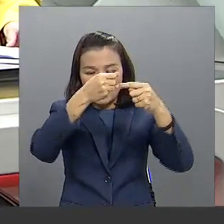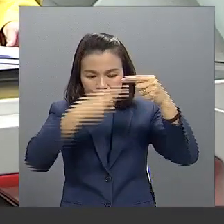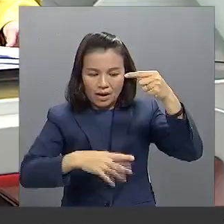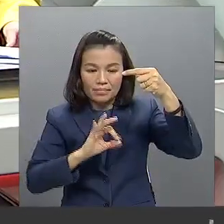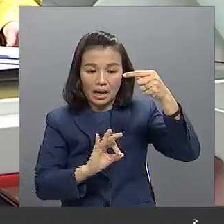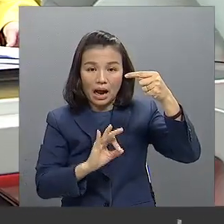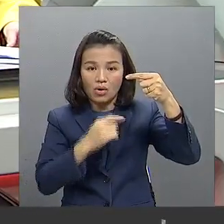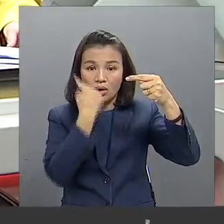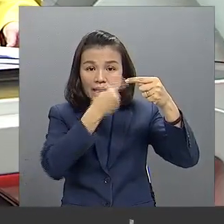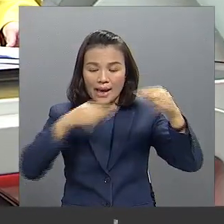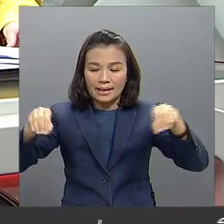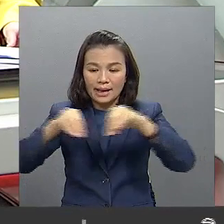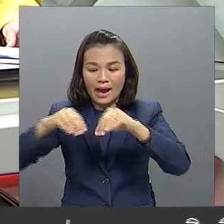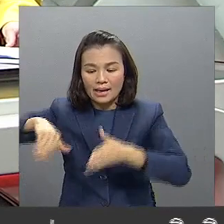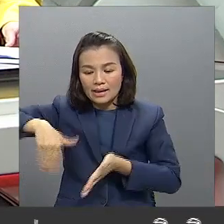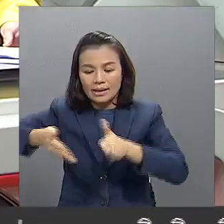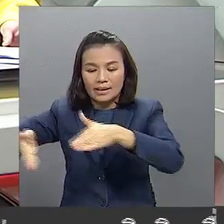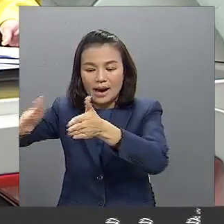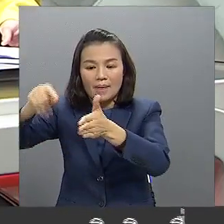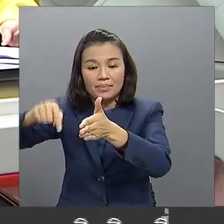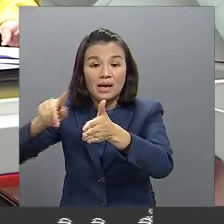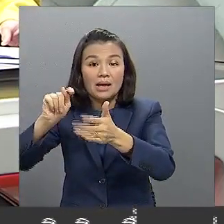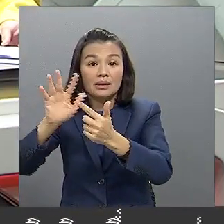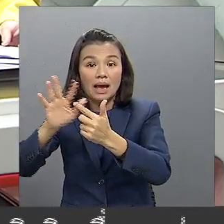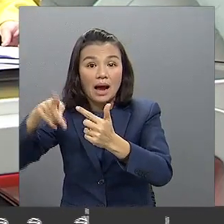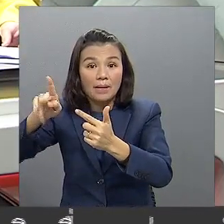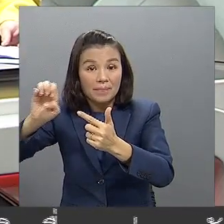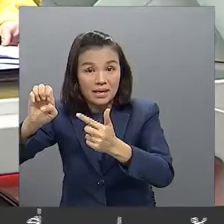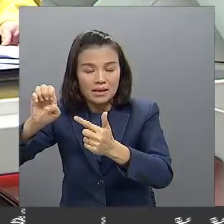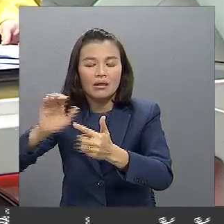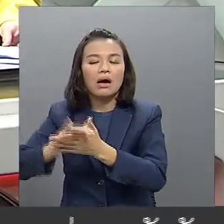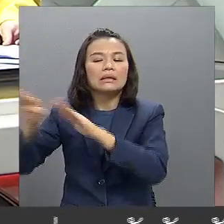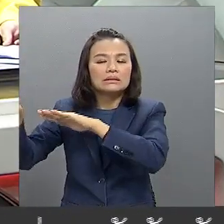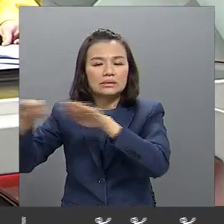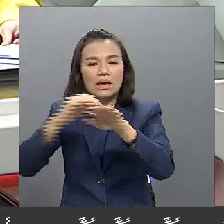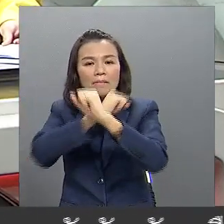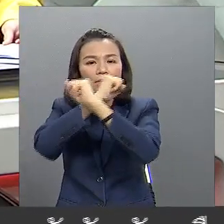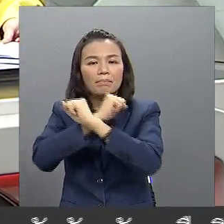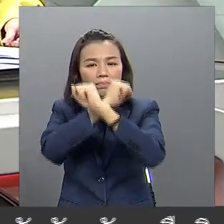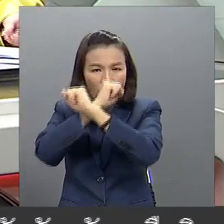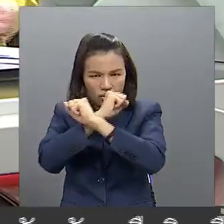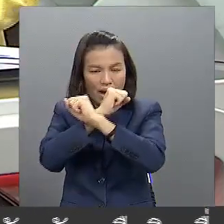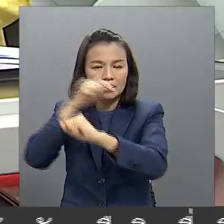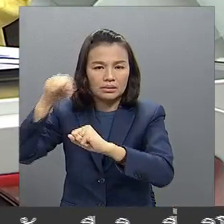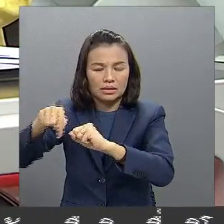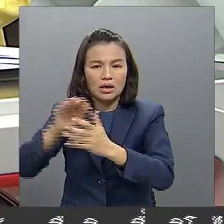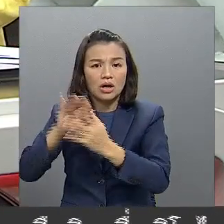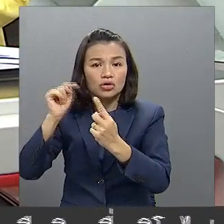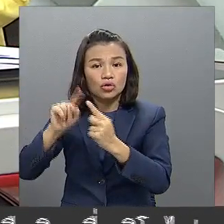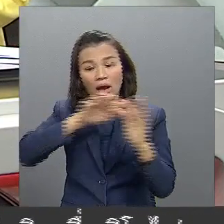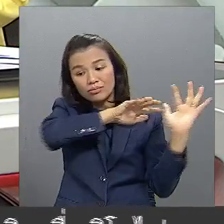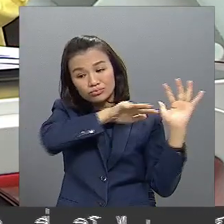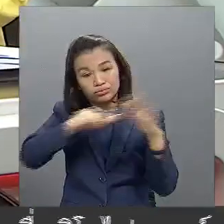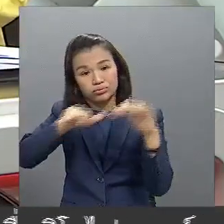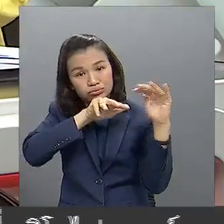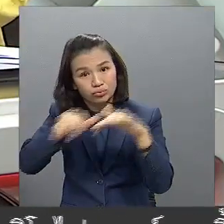าปีนั้นเตรียมรับมือกับน้ำบางส่วนจากจังหวัดนครศรีธรรมราชที่ไหลผ่านอำเภอพระแสงมาอย่างพื้นที่พุ่นพินนะคะก็ทำให้ปริมาณ